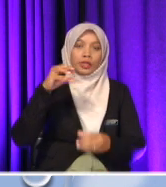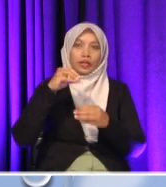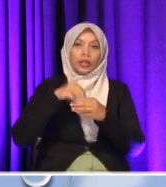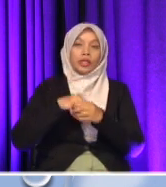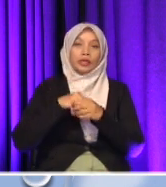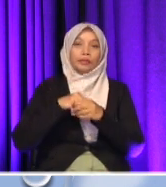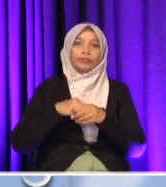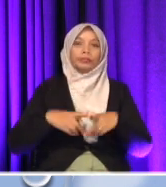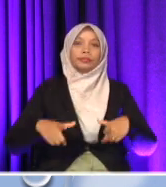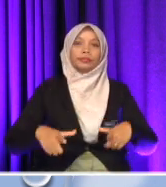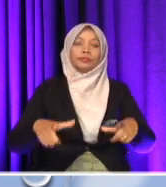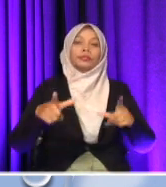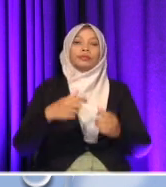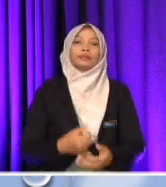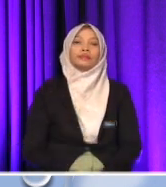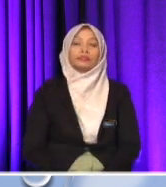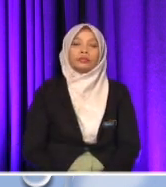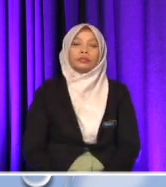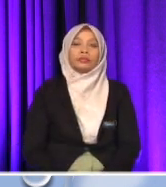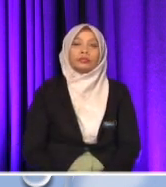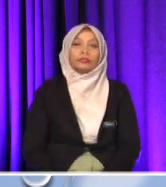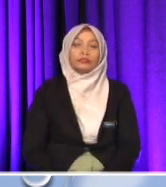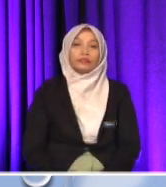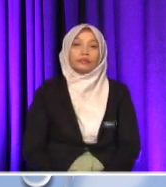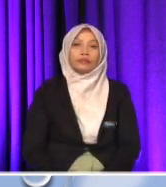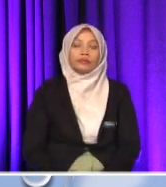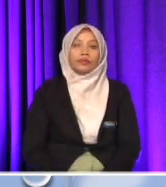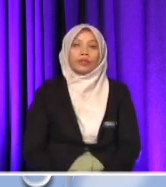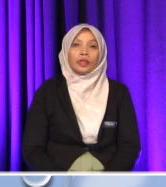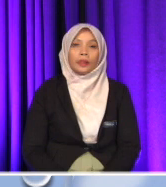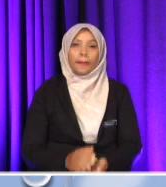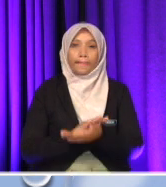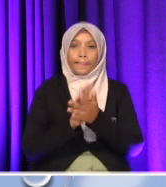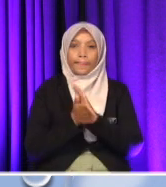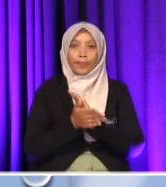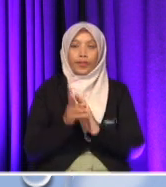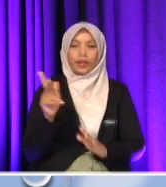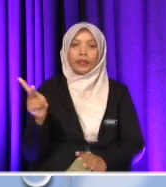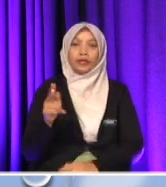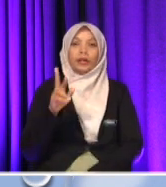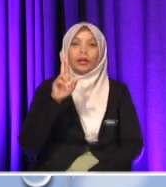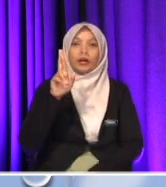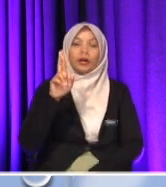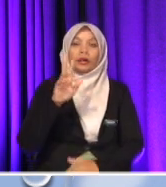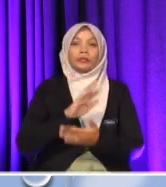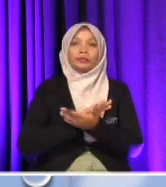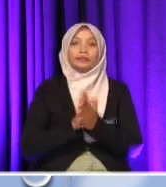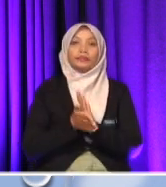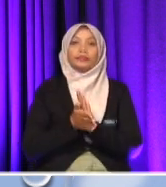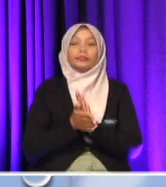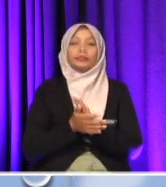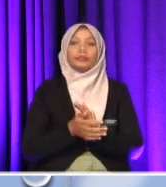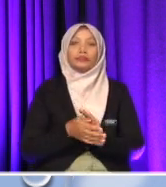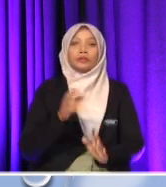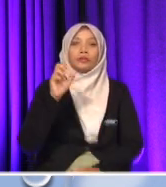Okey, kuasa di dalam liter. Okey, yang ni hukum Ohm kita applykan R ni dia boleh jadi apa yang unit sama? Dia boleh